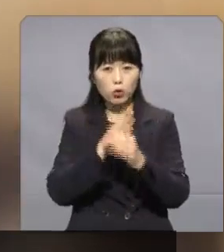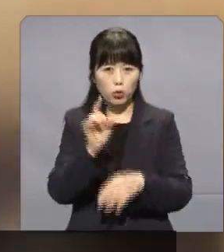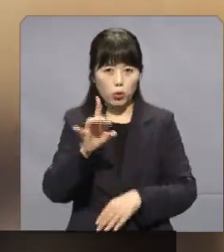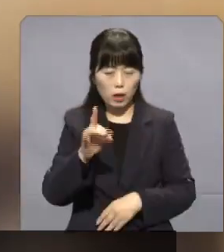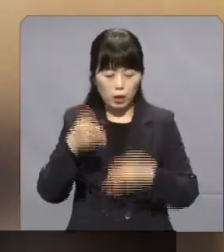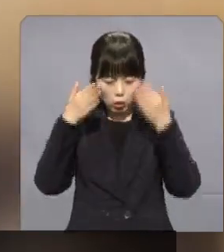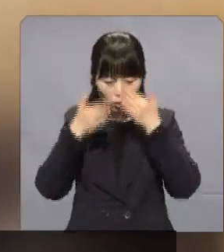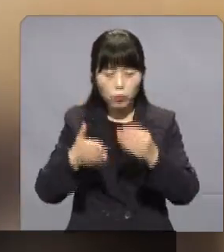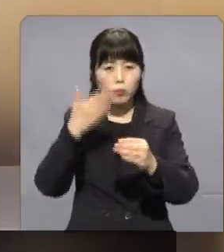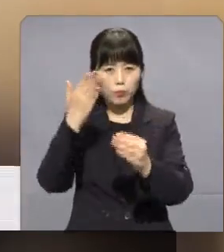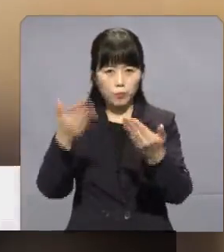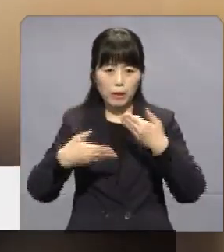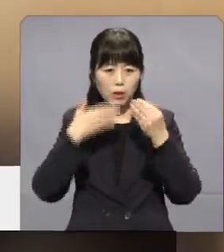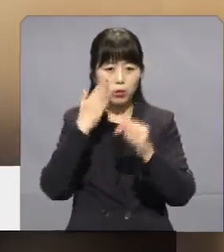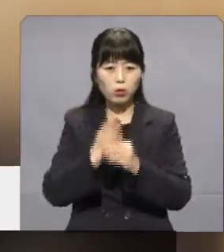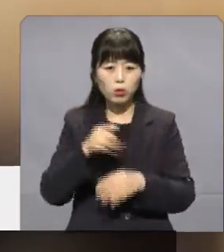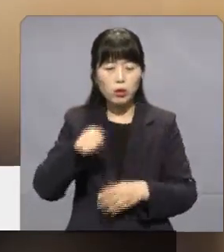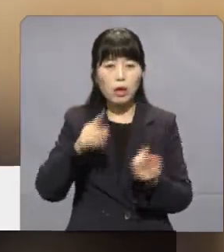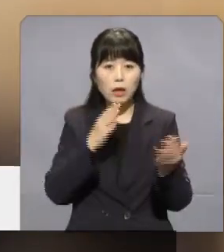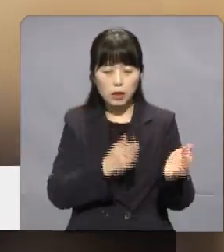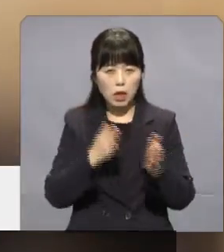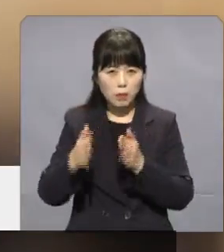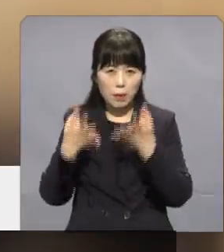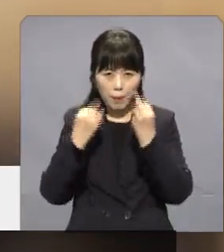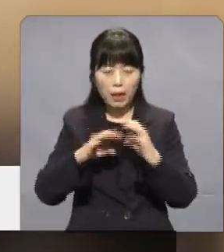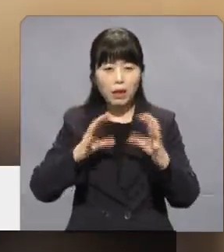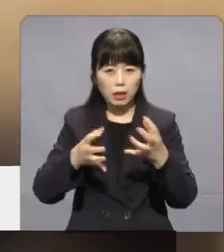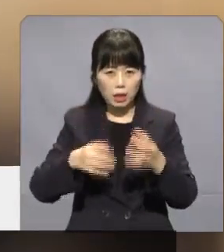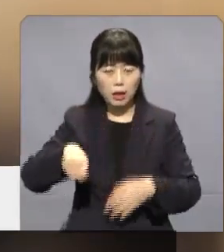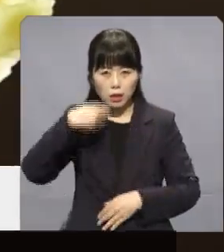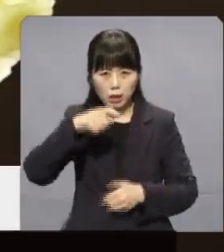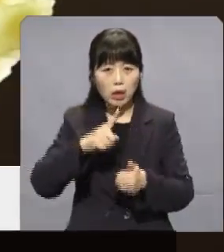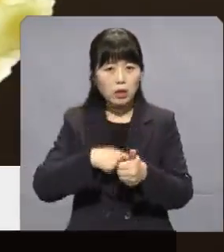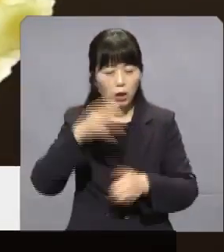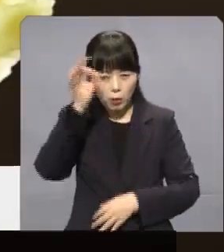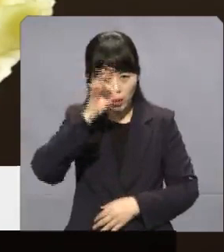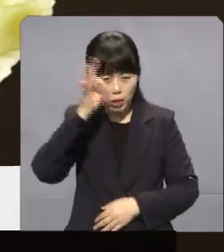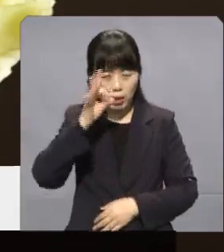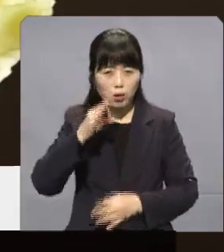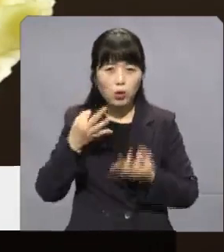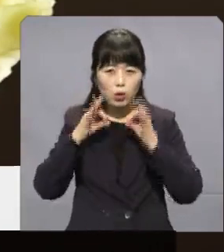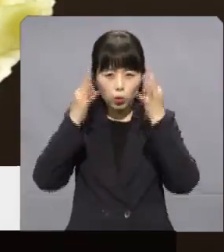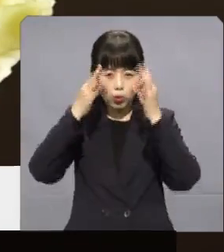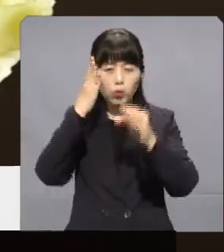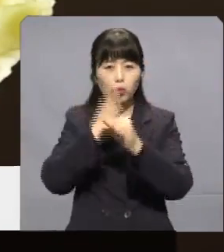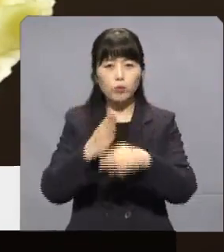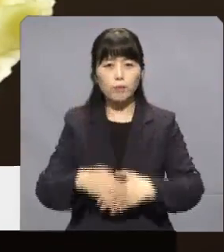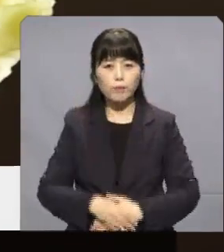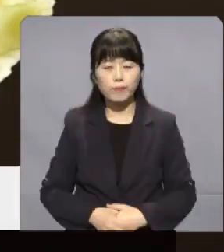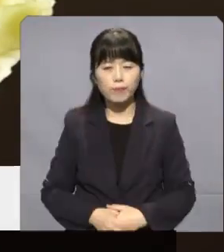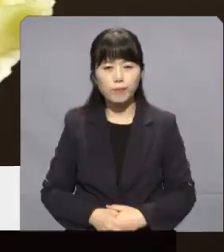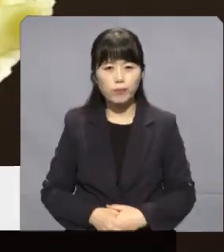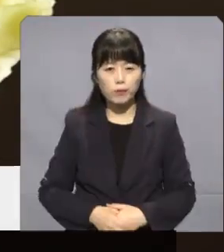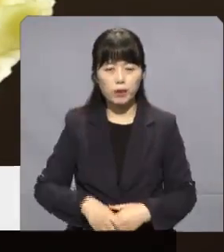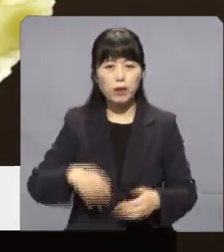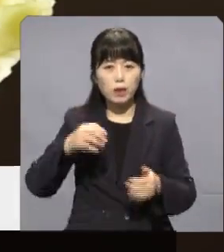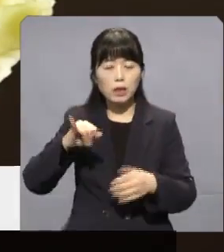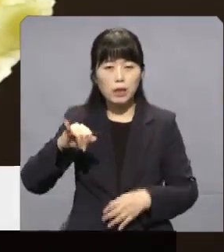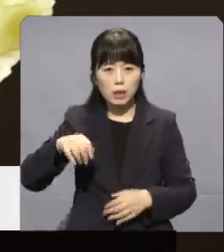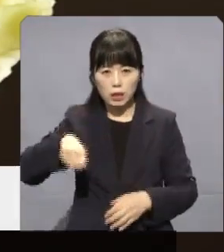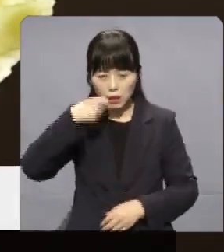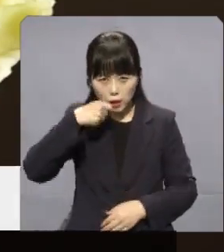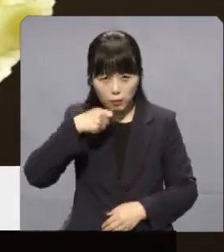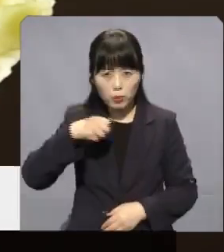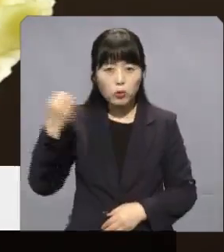주목받고 있는데요. 이를 대비해 많은 나라가 식량 자원을 찾는 일에 노력을 쏟고 있죠. 식량곤충을